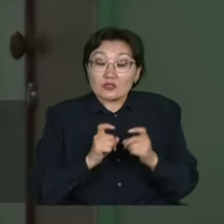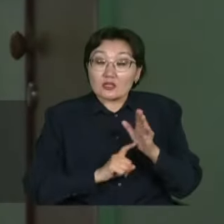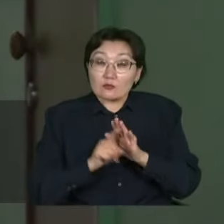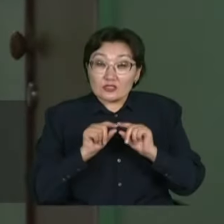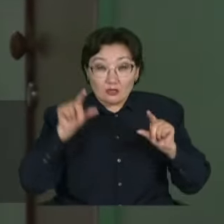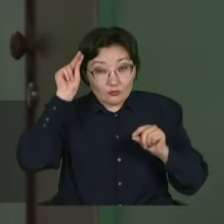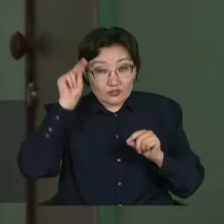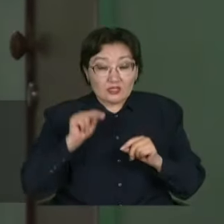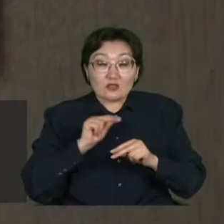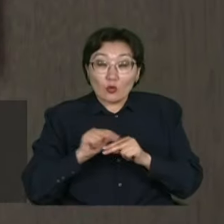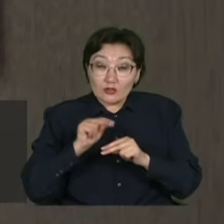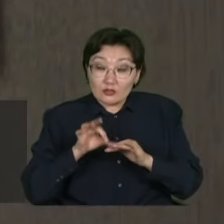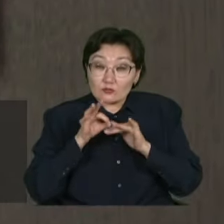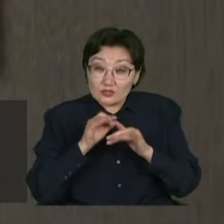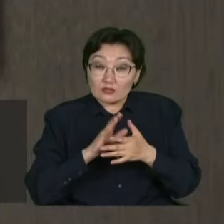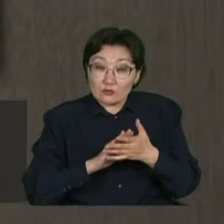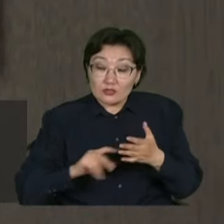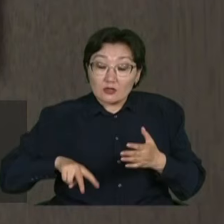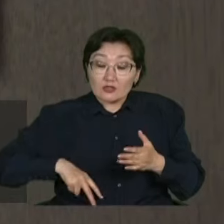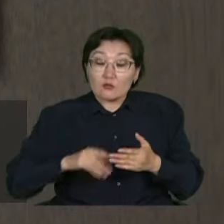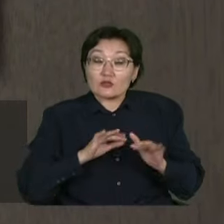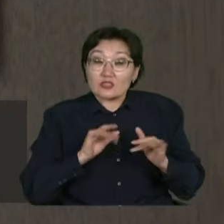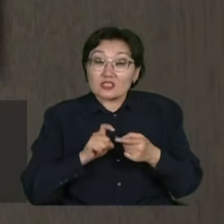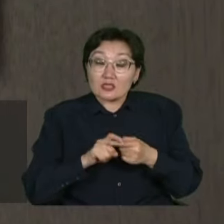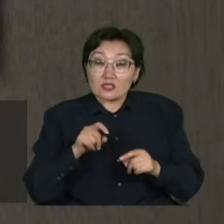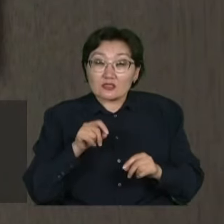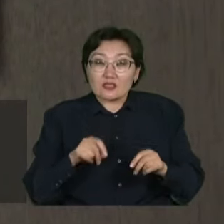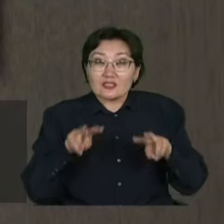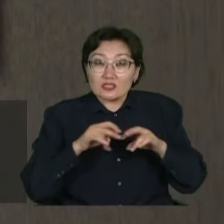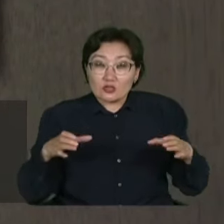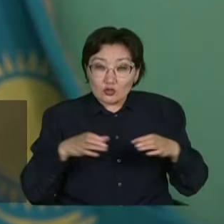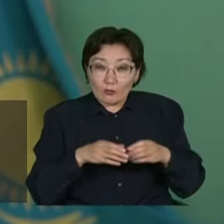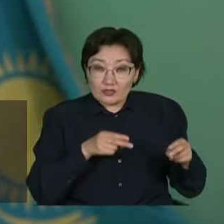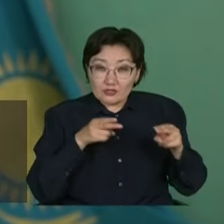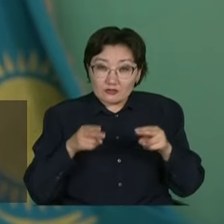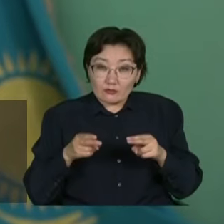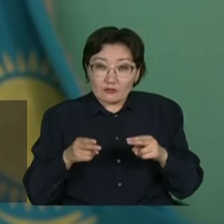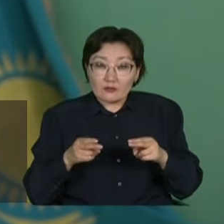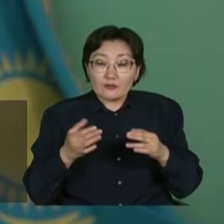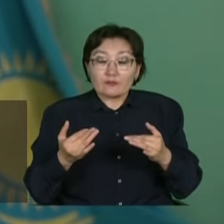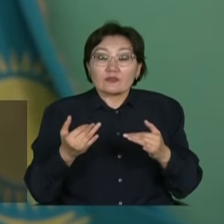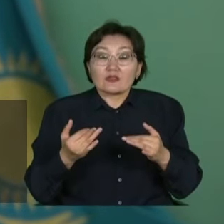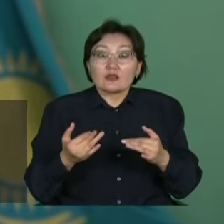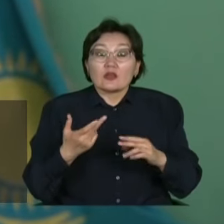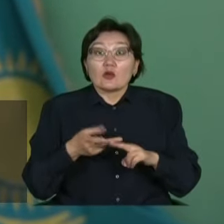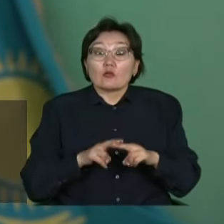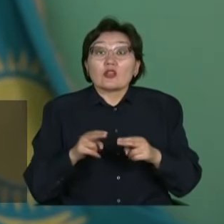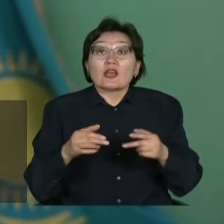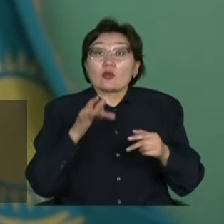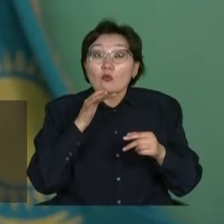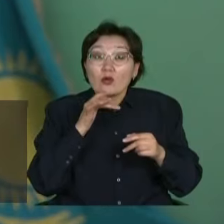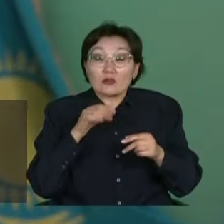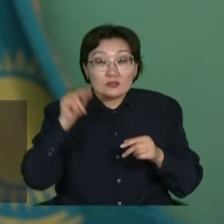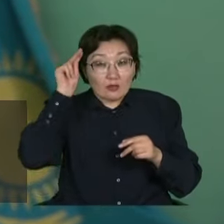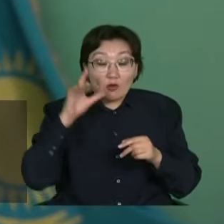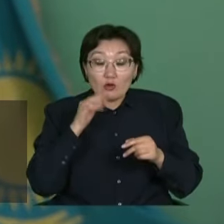ордасында сабақтар өтіп жатыр. Бүгін директордың ісіне қатысты тексеріс тобы да жүр. Ол директорды ақтап жатқан жоқ, сол дұрыс емес болғаннан кейін біз келіп жатыр